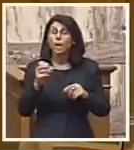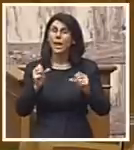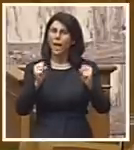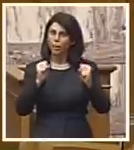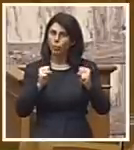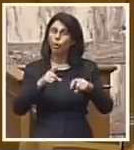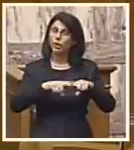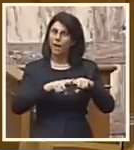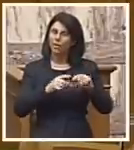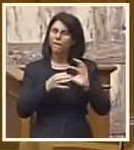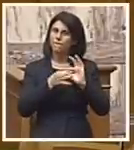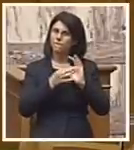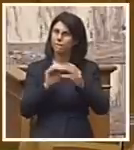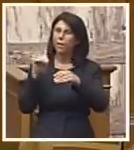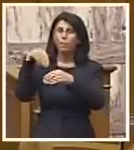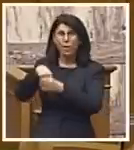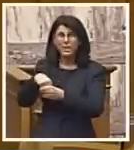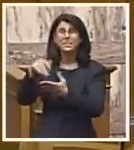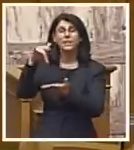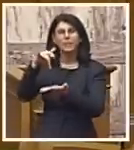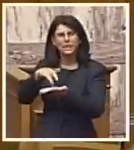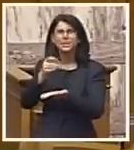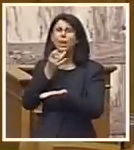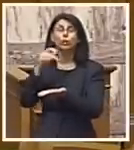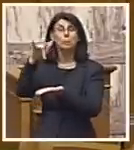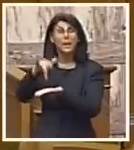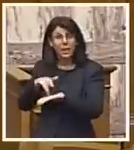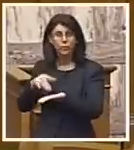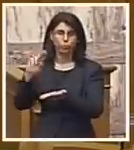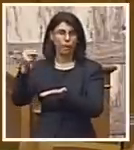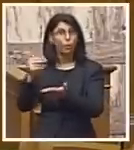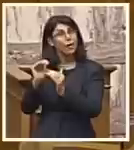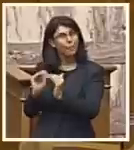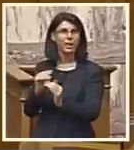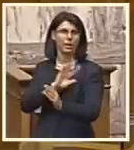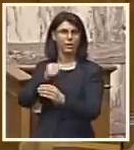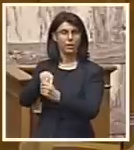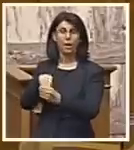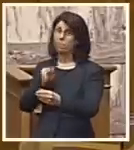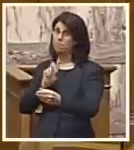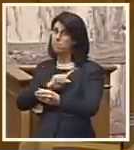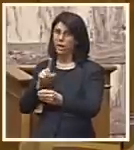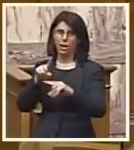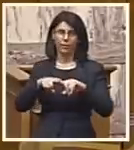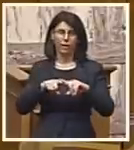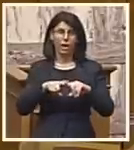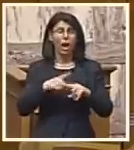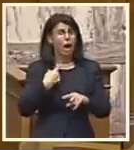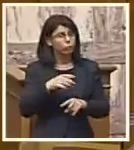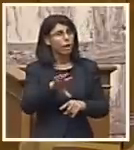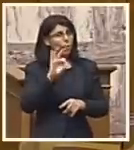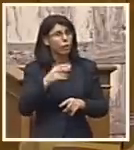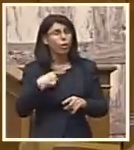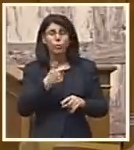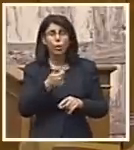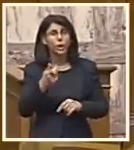της Ελλάδας στο σκληρό πυρήνα του ευρώ. Στρατηγική επιλογή, όχι μόνο για την οικονομία μας, αλλά